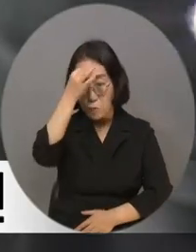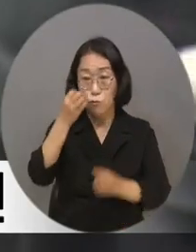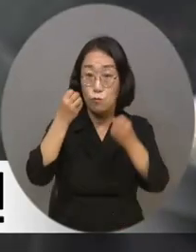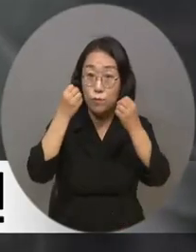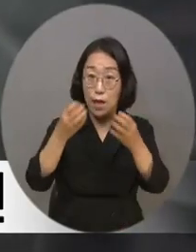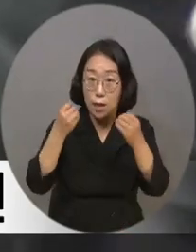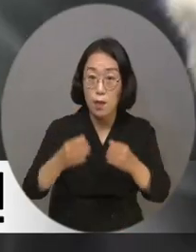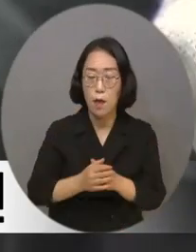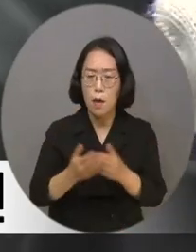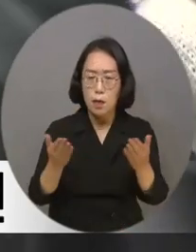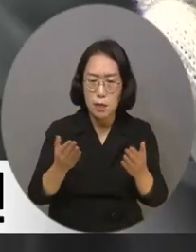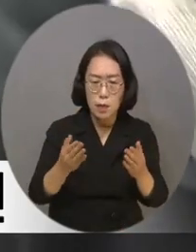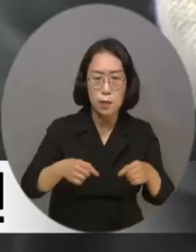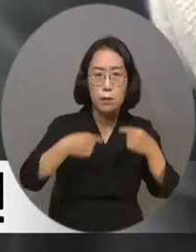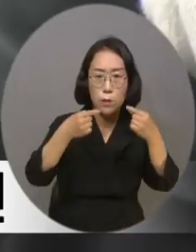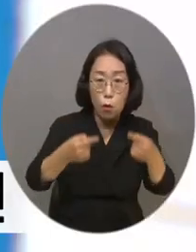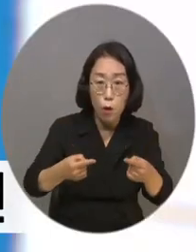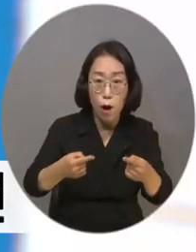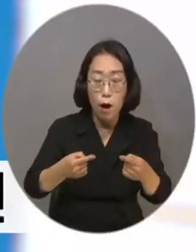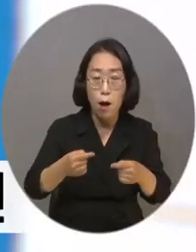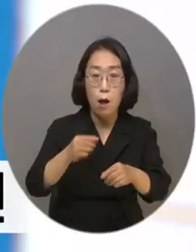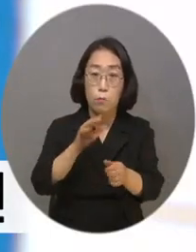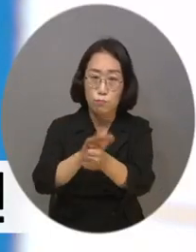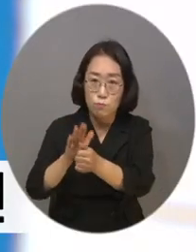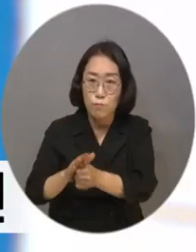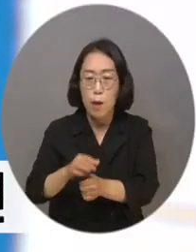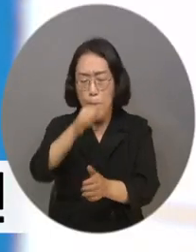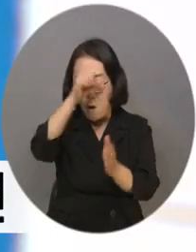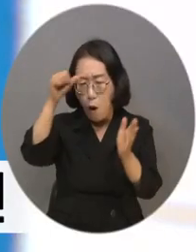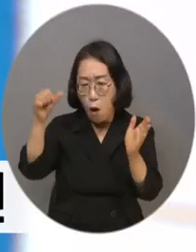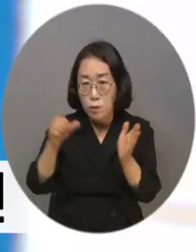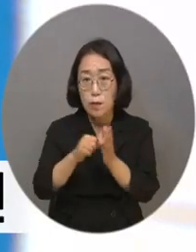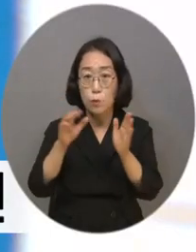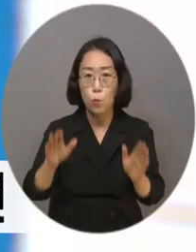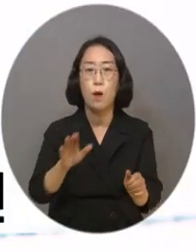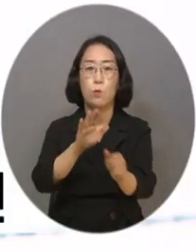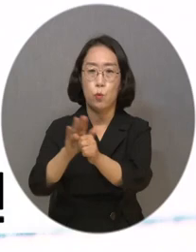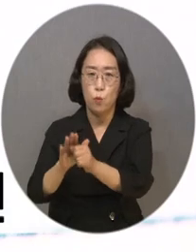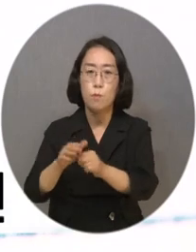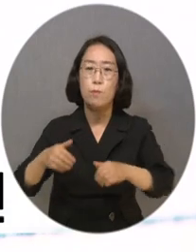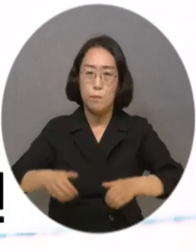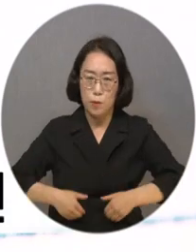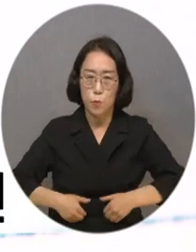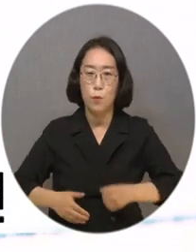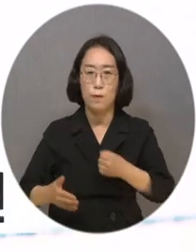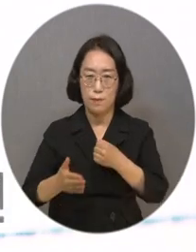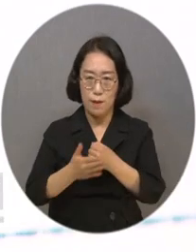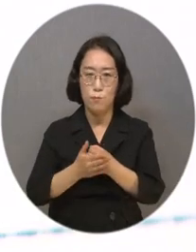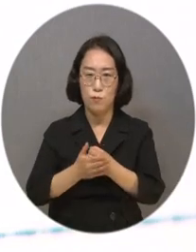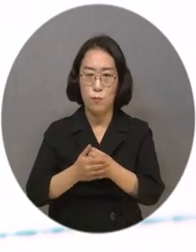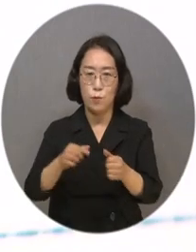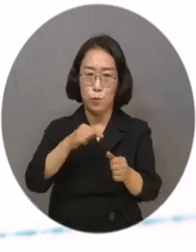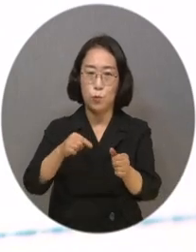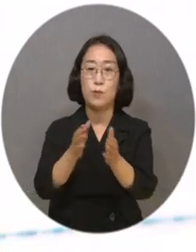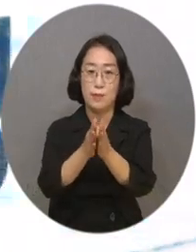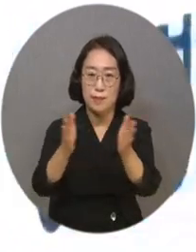진로 변동성이 증가해 생애 전반에 걸친 진로 개발이 필요하다는 인식에서 기반한 것이라고 전했습니다.